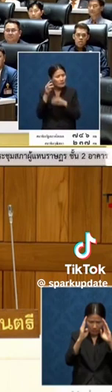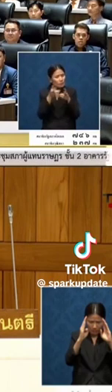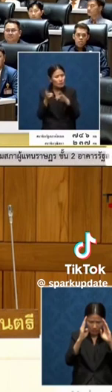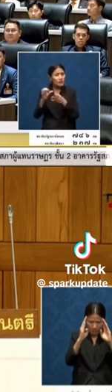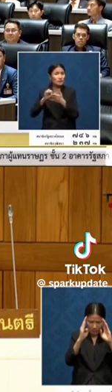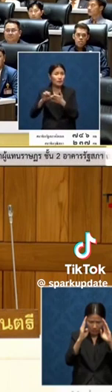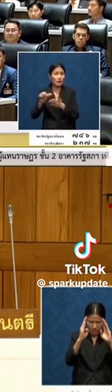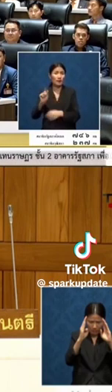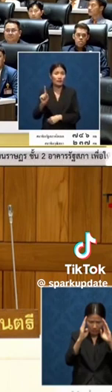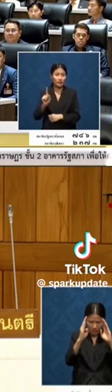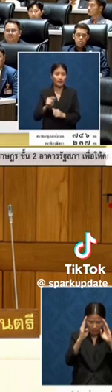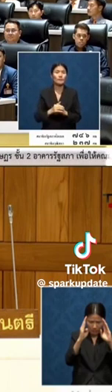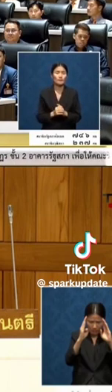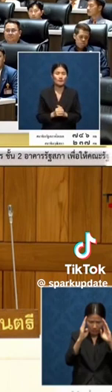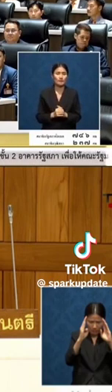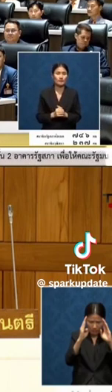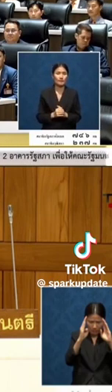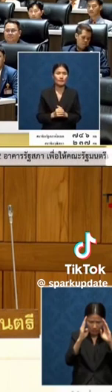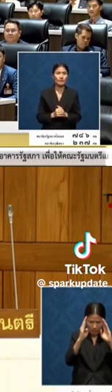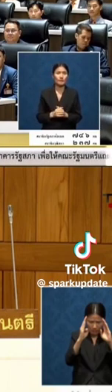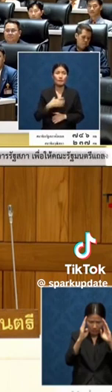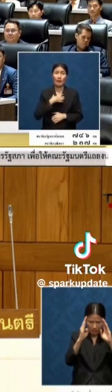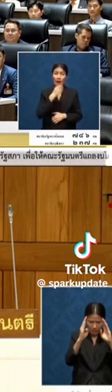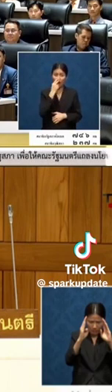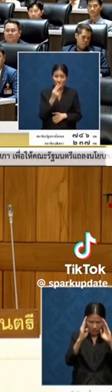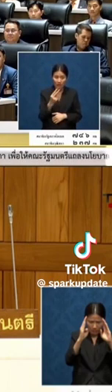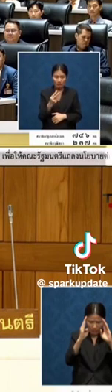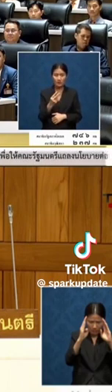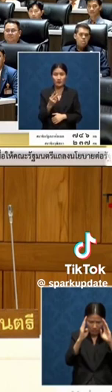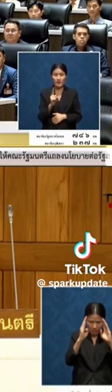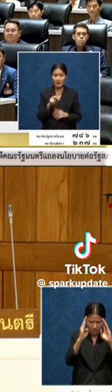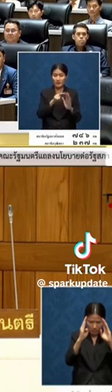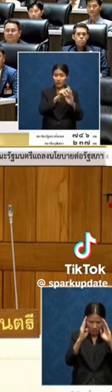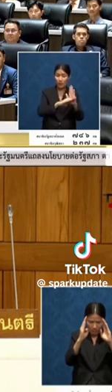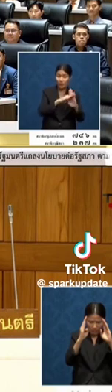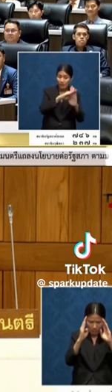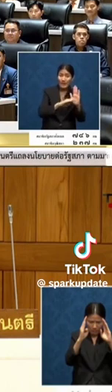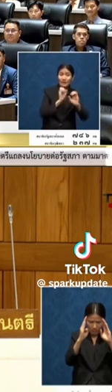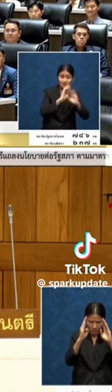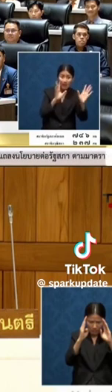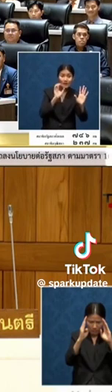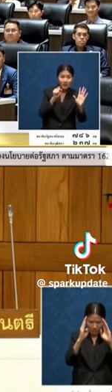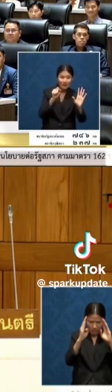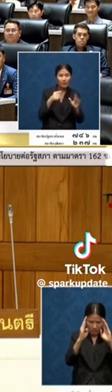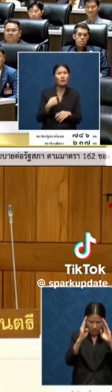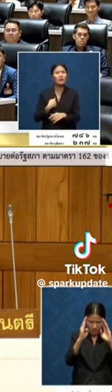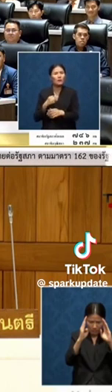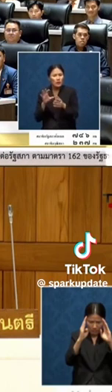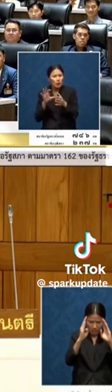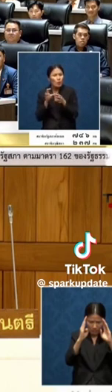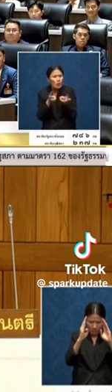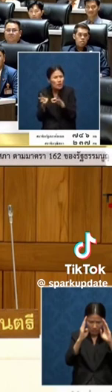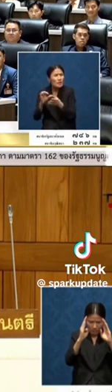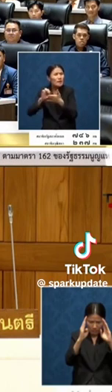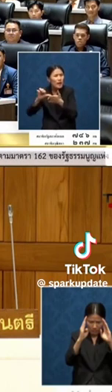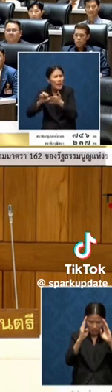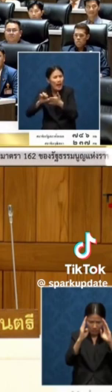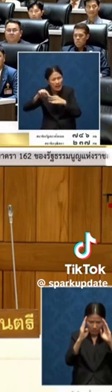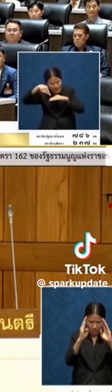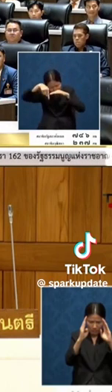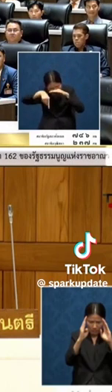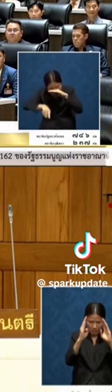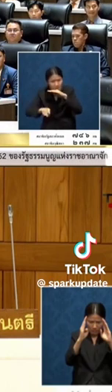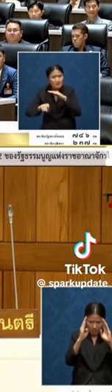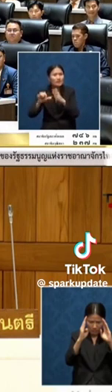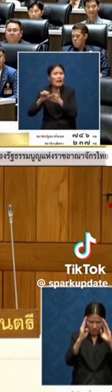รสิ่งที่ผมอยากเห็นนอกจากความชัดเจนของนโยบายแล้วคือแนวทางในการแก้ปัญหาเชิงโครงสร้างที่ไม่ใช่แค่